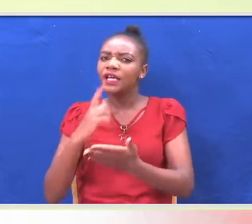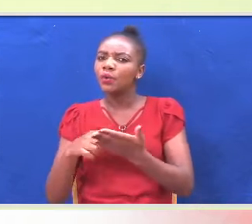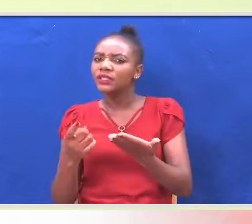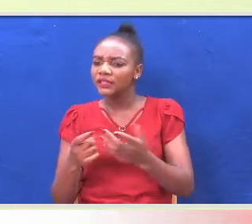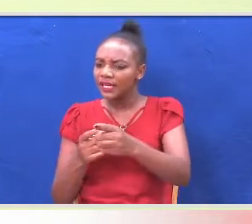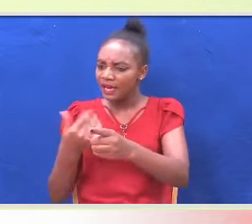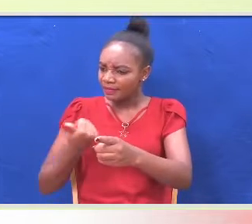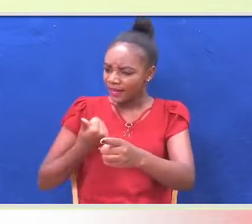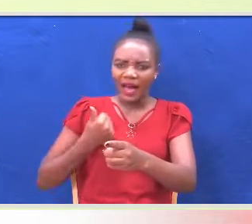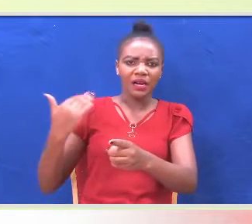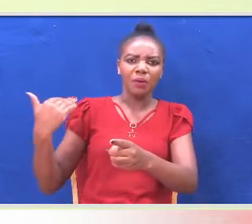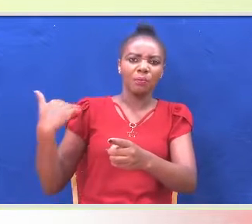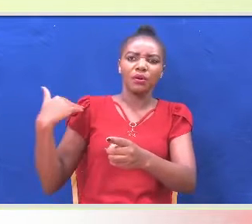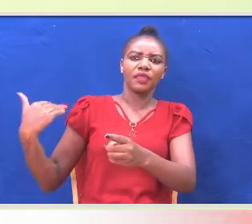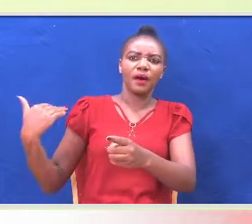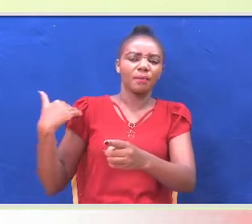alikuwa anasumbua na simu